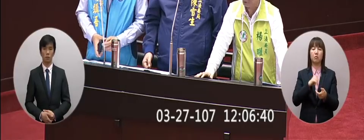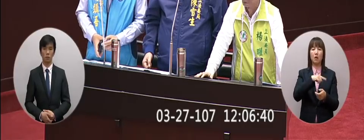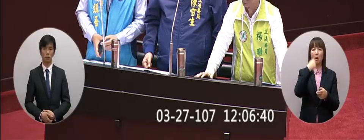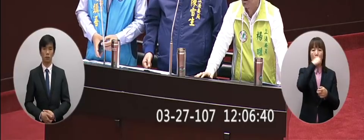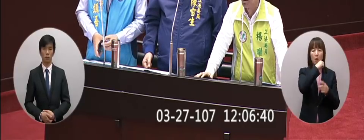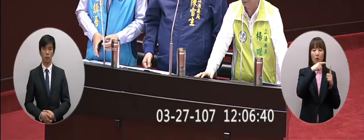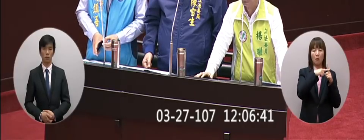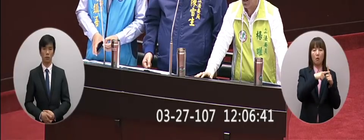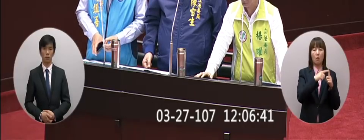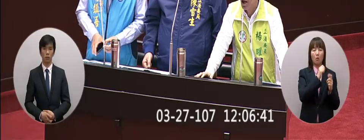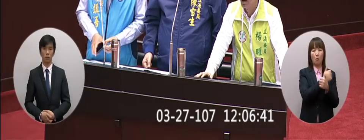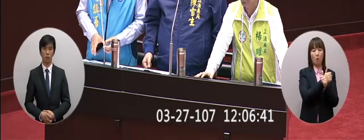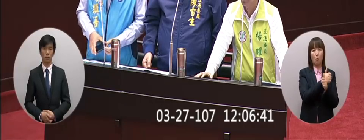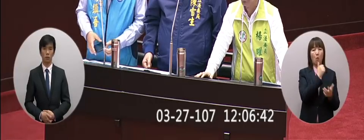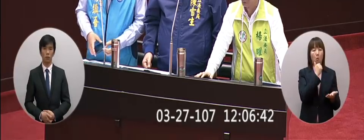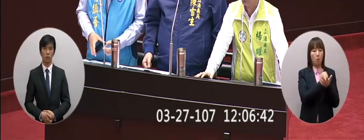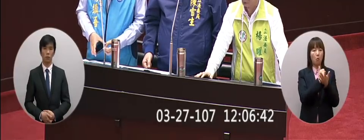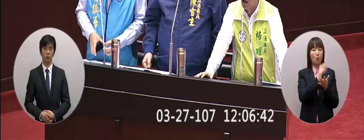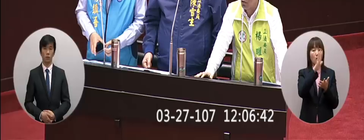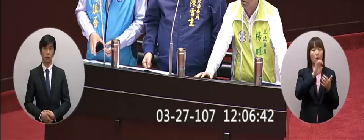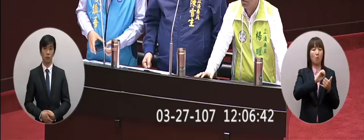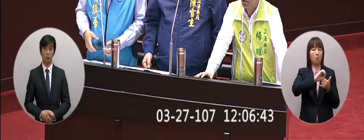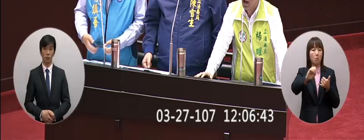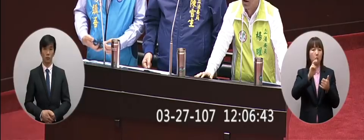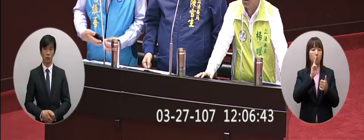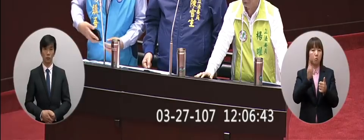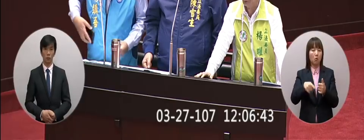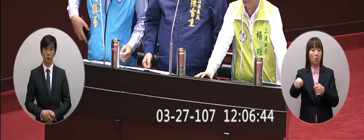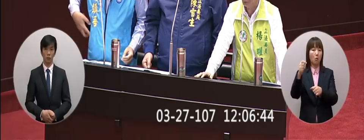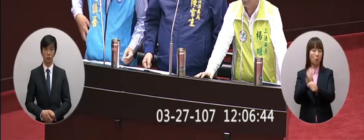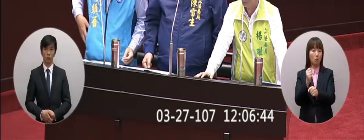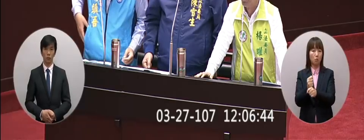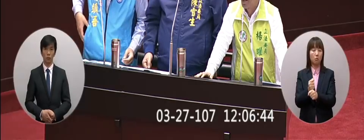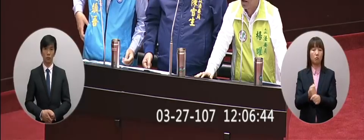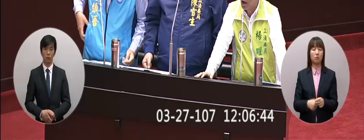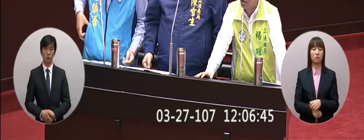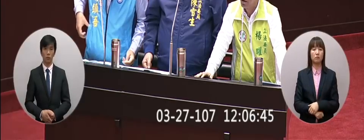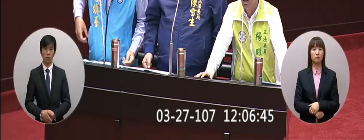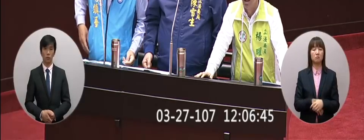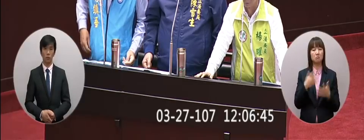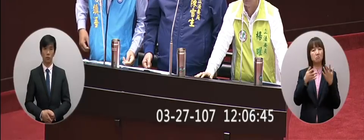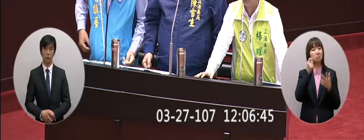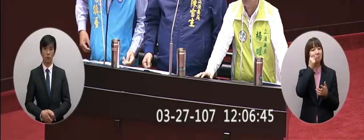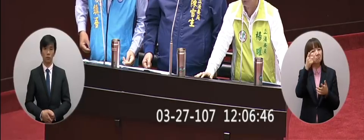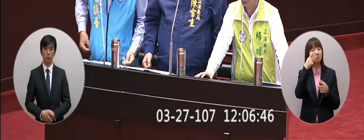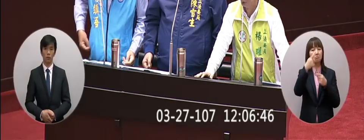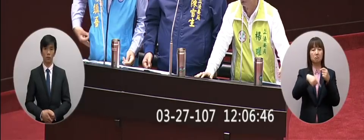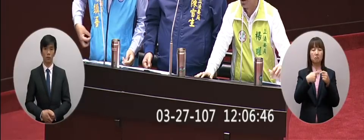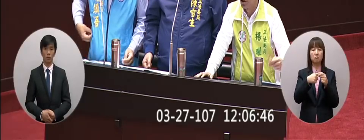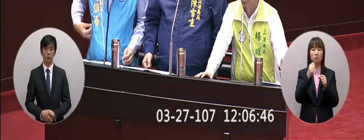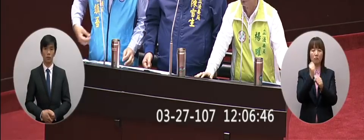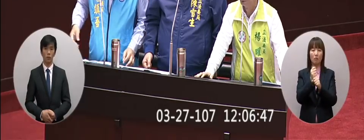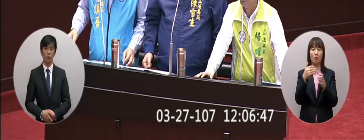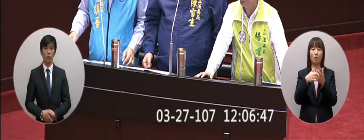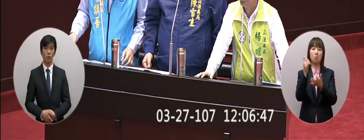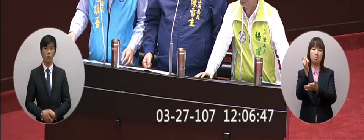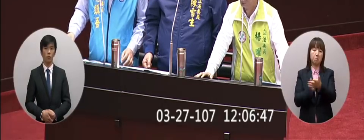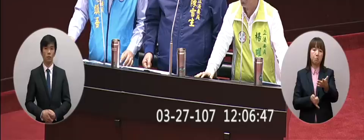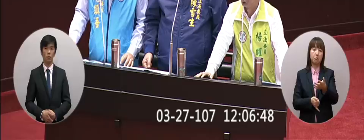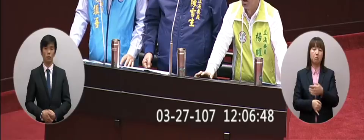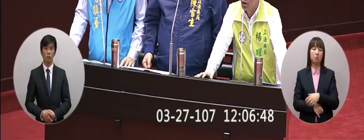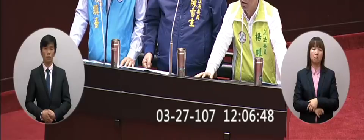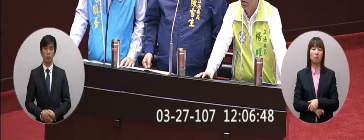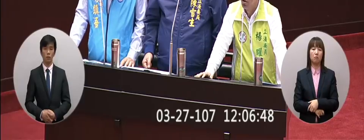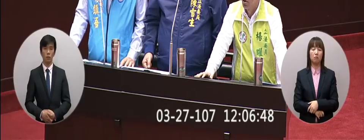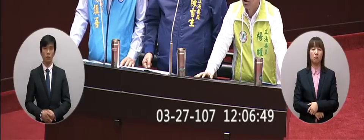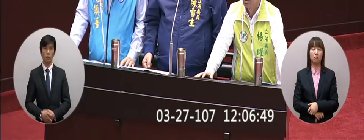湾本岛的乡亲呢，考上了，到了离岛，他可能半年、一年就离职